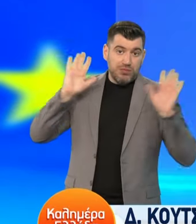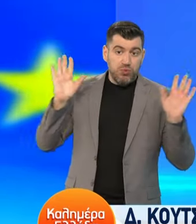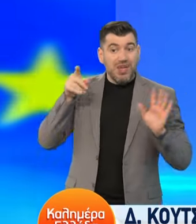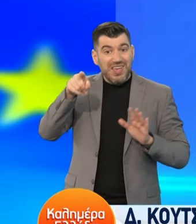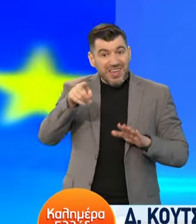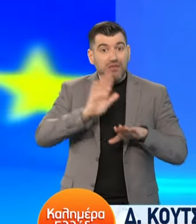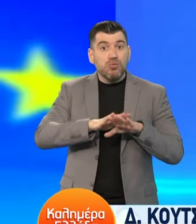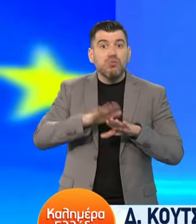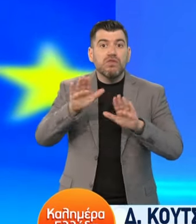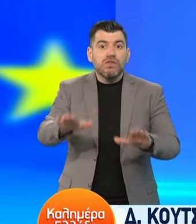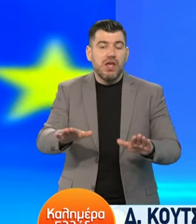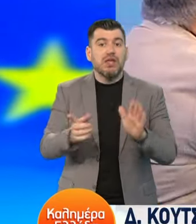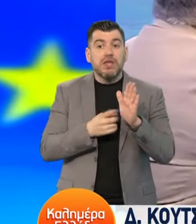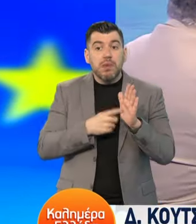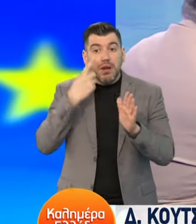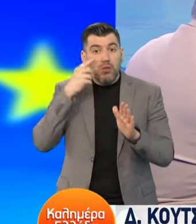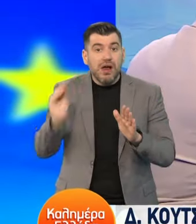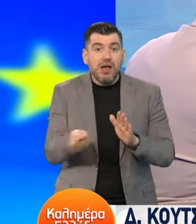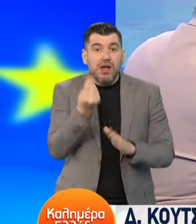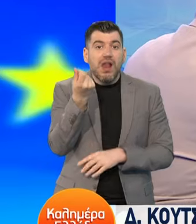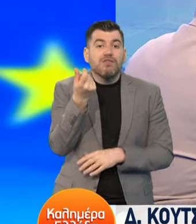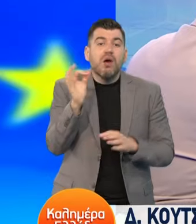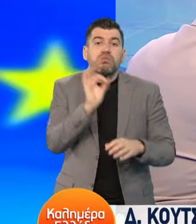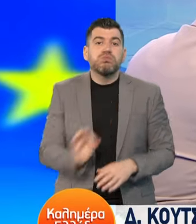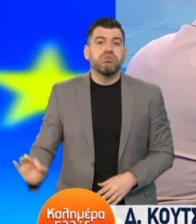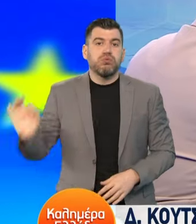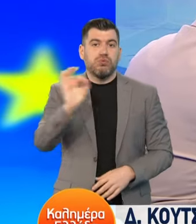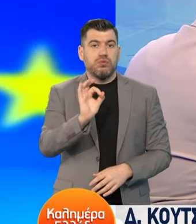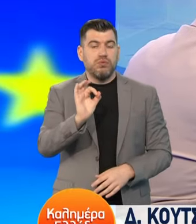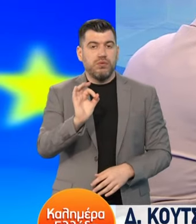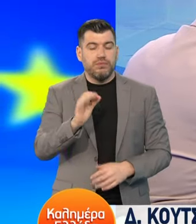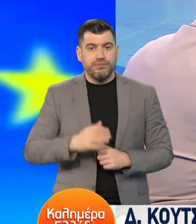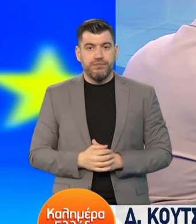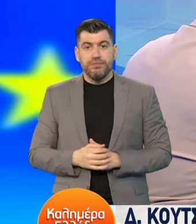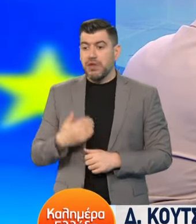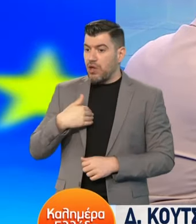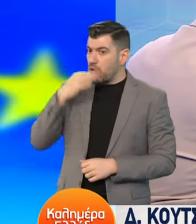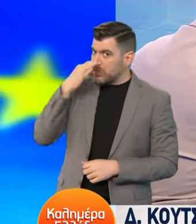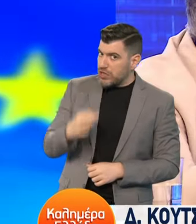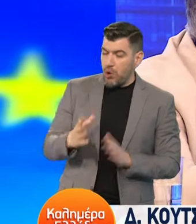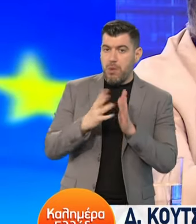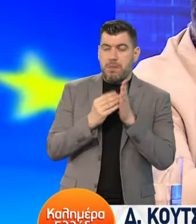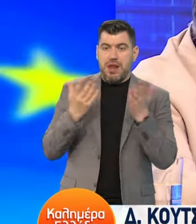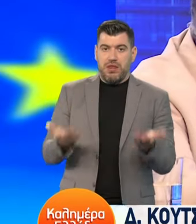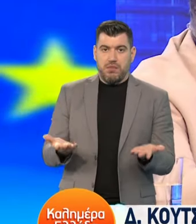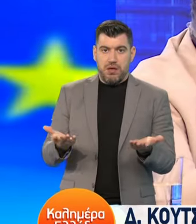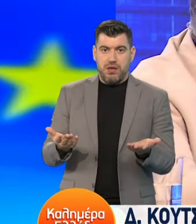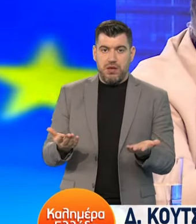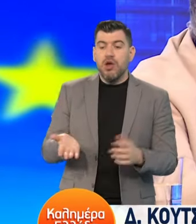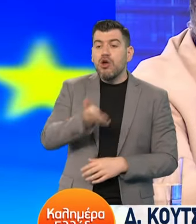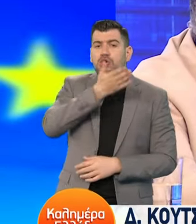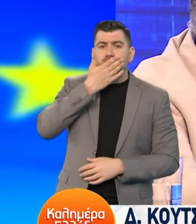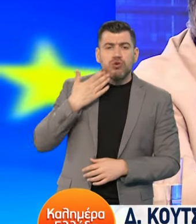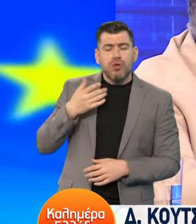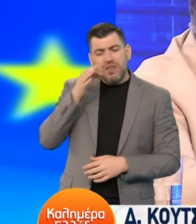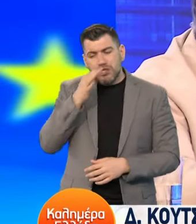μιλάμε για το πού θα βρούμε τα λεφτά. Και σου λέει εδώ μετά, είμαστε. Εδώ και, είμαστε. Και σας εδώ λέω είμαστε. Εγώ, για παράδειγμα, ξοδεύουμε, όχι